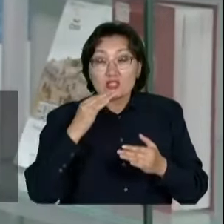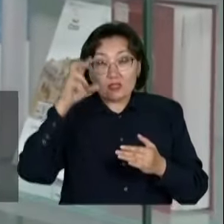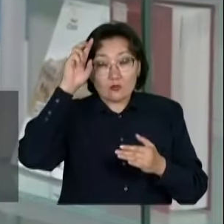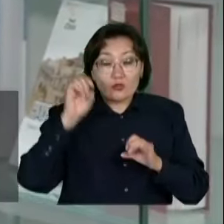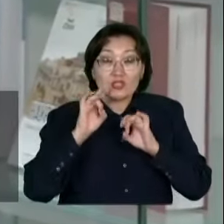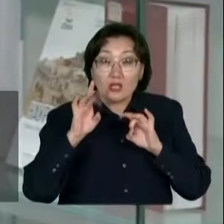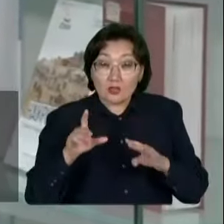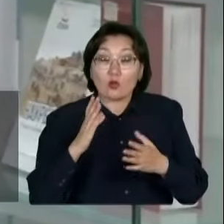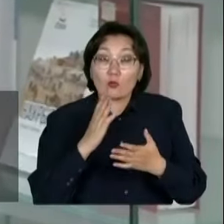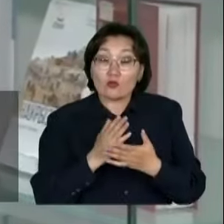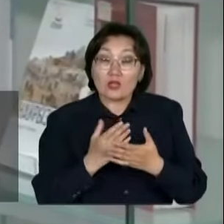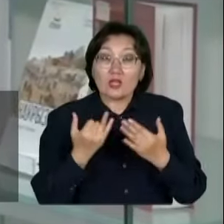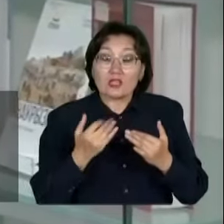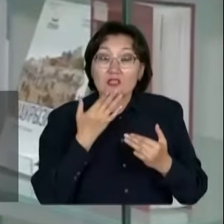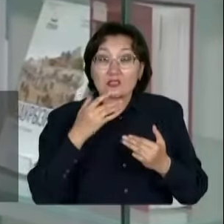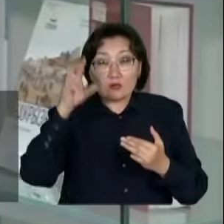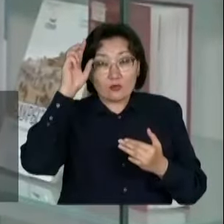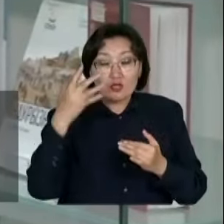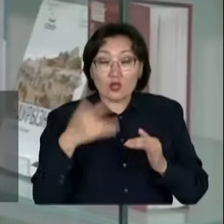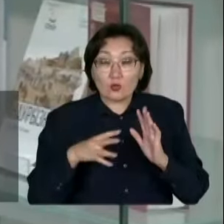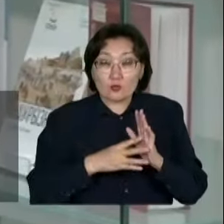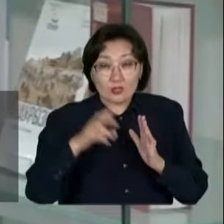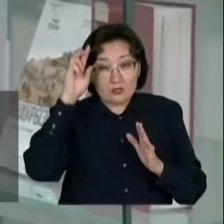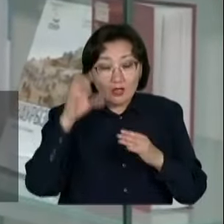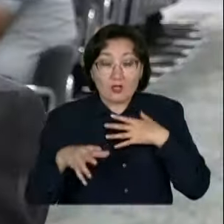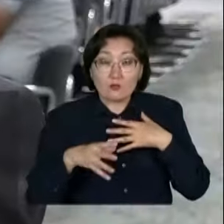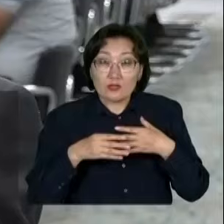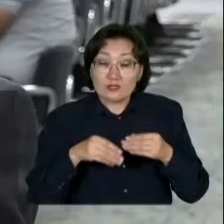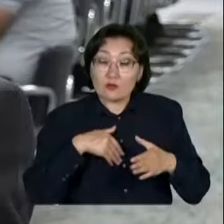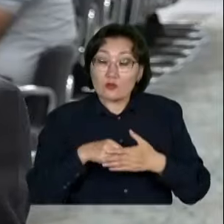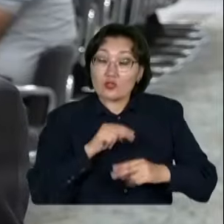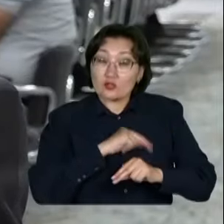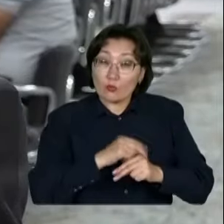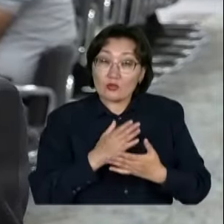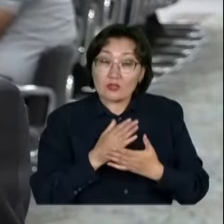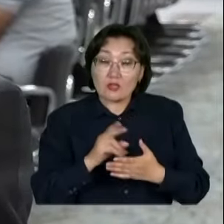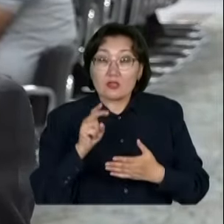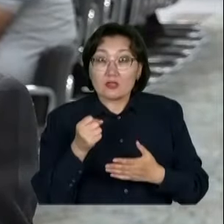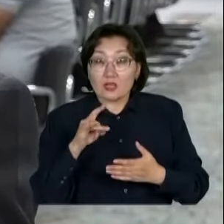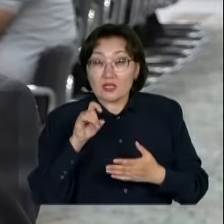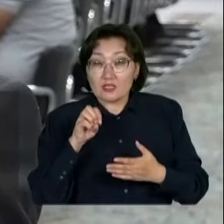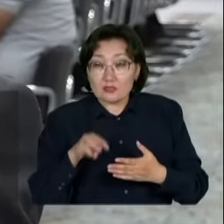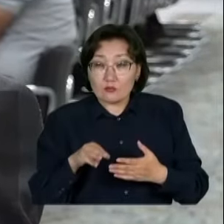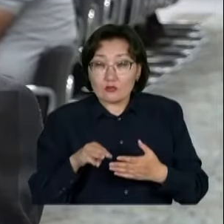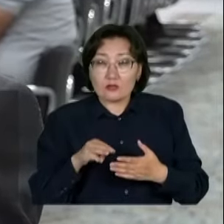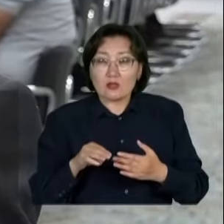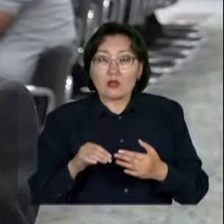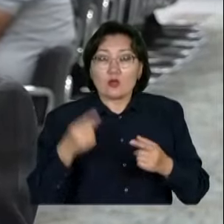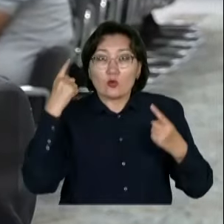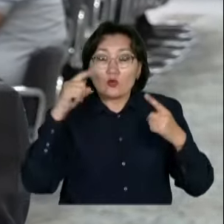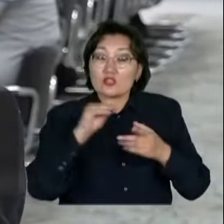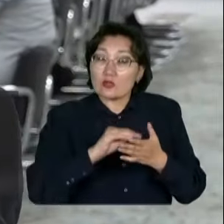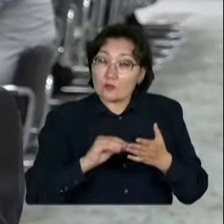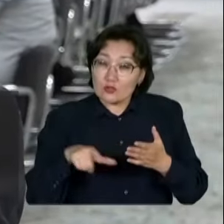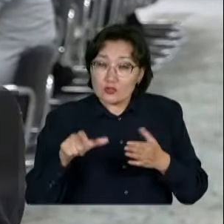Қазір шетелдерде 59 жаңа мемлекетпенен тығыз байланыстамыз. Қайрат университетін ақындық өнері бұл